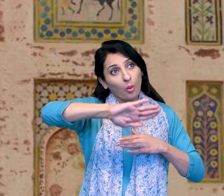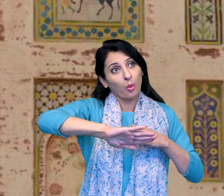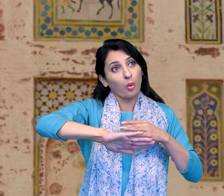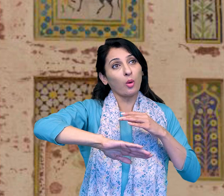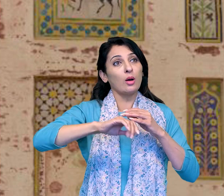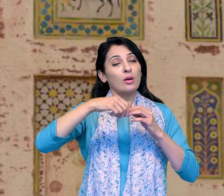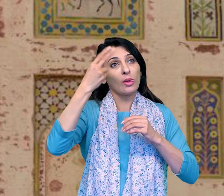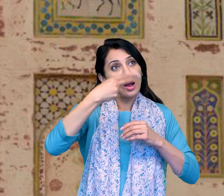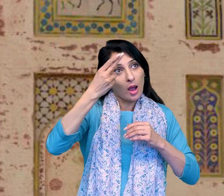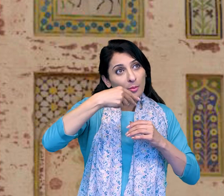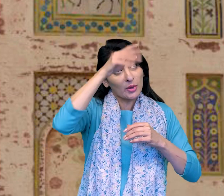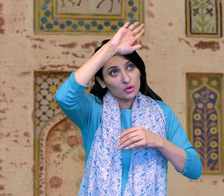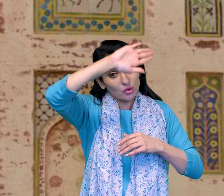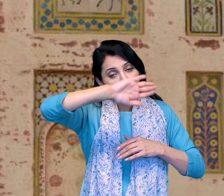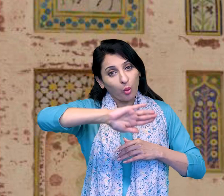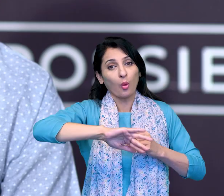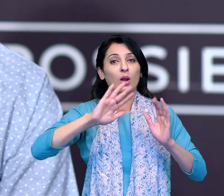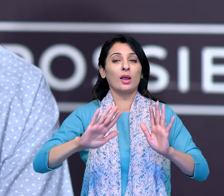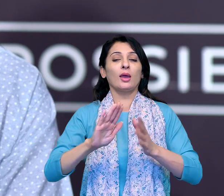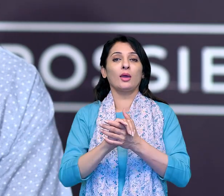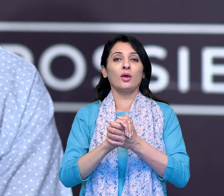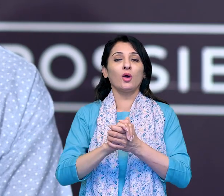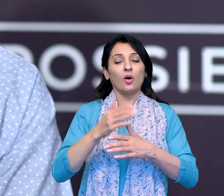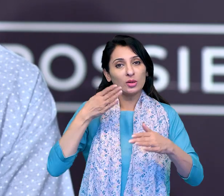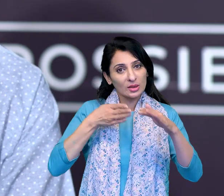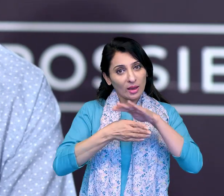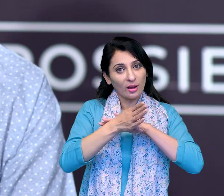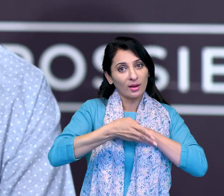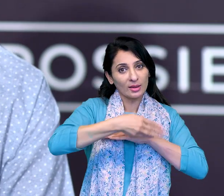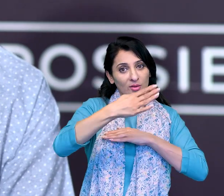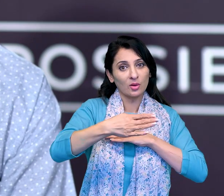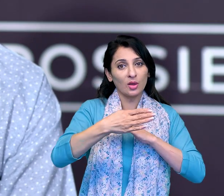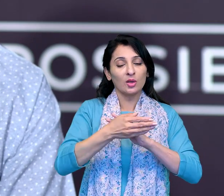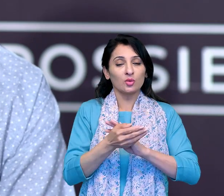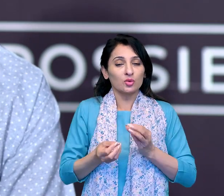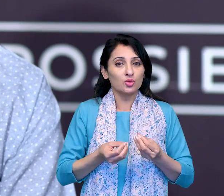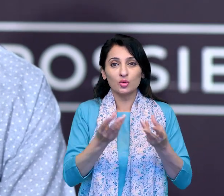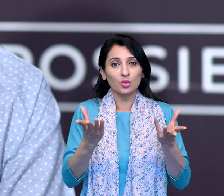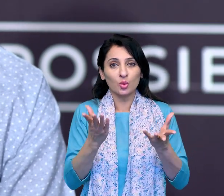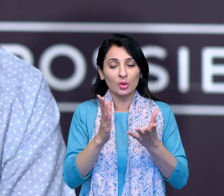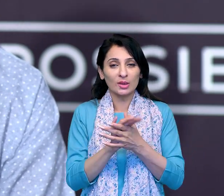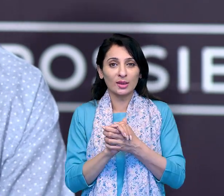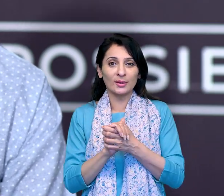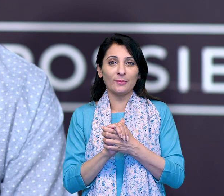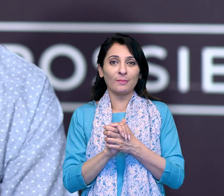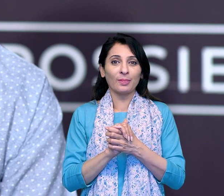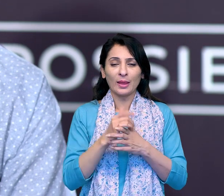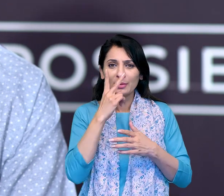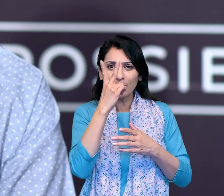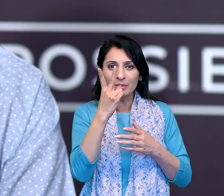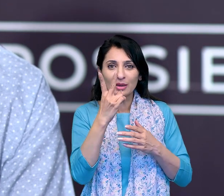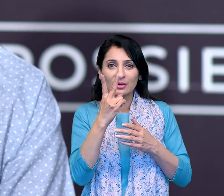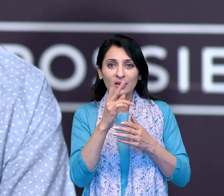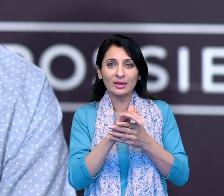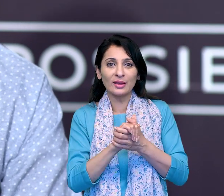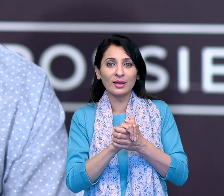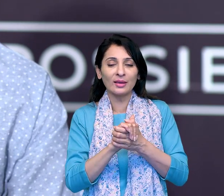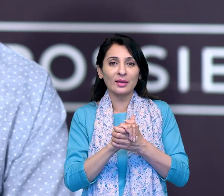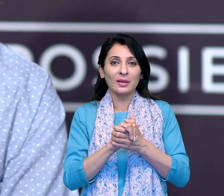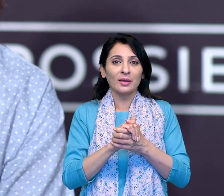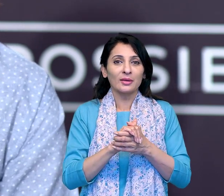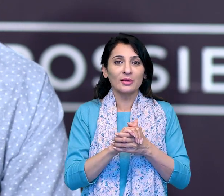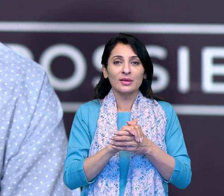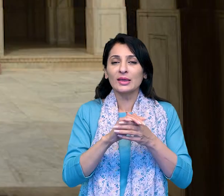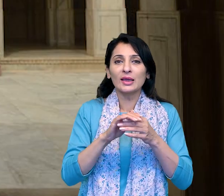और यहां से मेंटल होते हैं तो एक घाटी से हम ऊपर इसको स्टार्ट लेते हैं और अभी आप ये देख रहे हैं ऊपर एक पैर sterian ब्रिज भी आपको